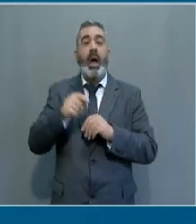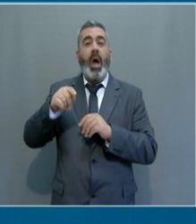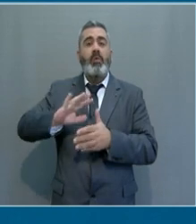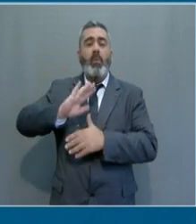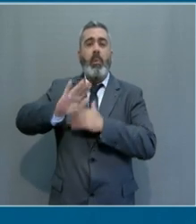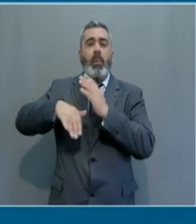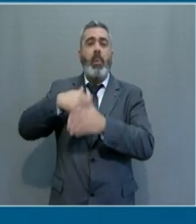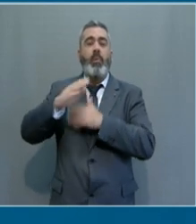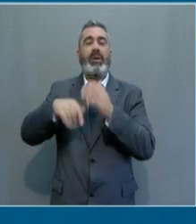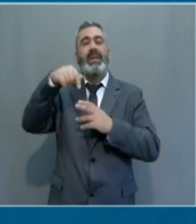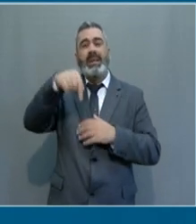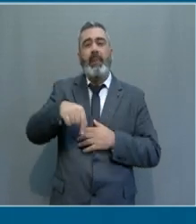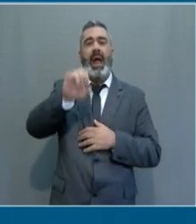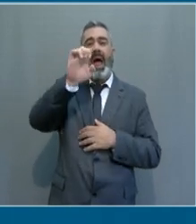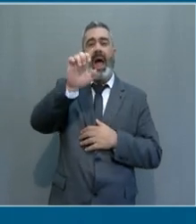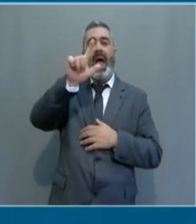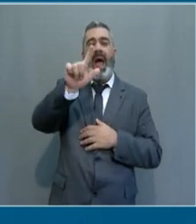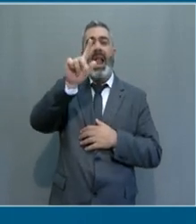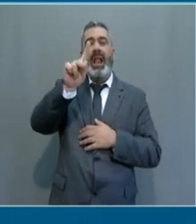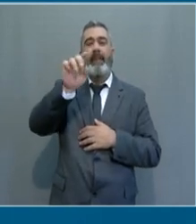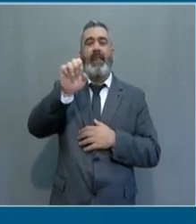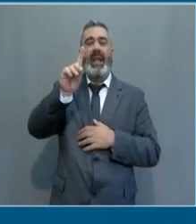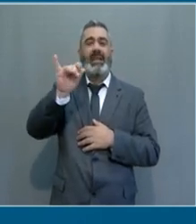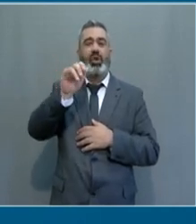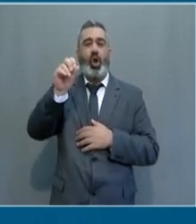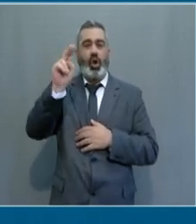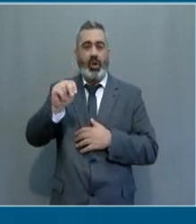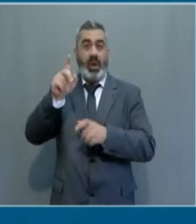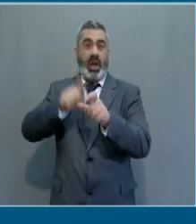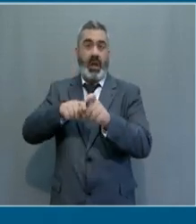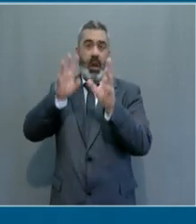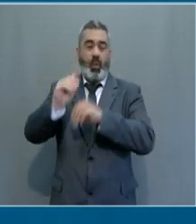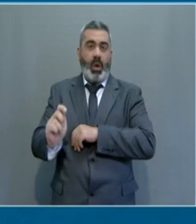στη σημερινή Elpedison, που είναι μία από τις πιο σοβαρές εταιρείες